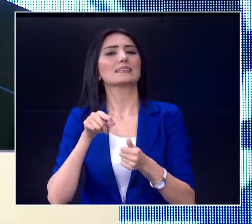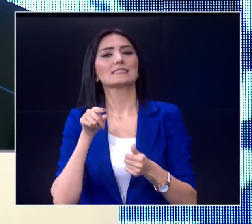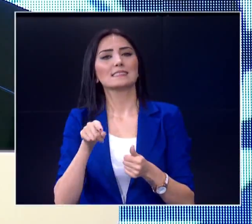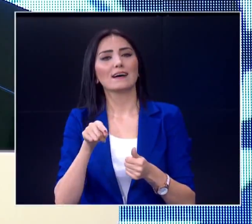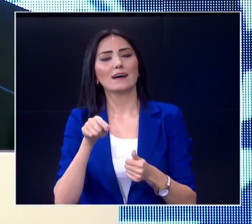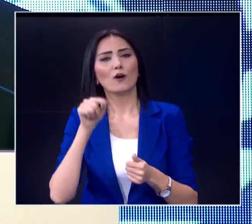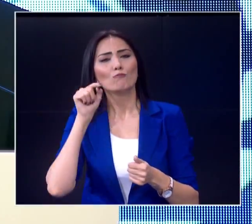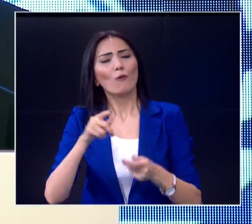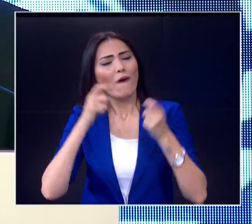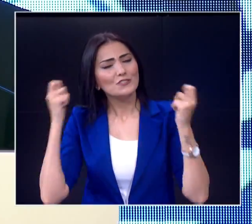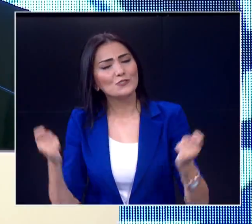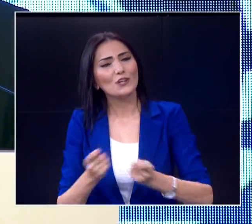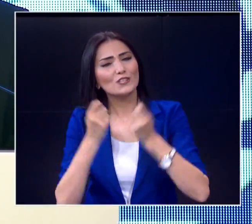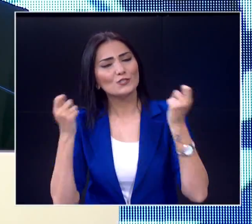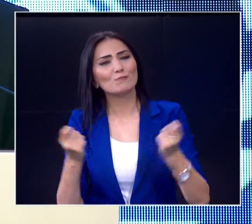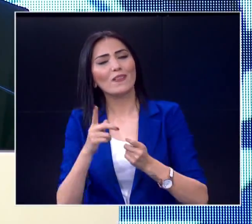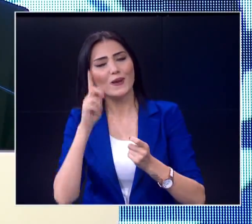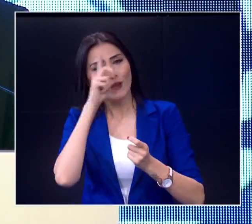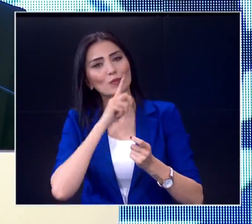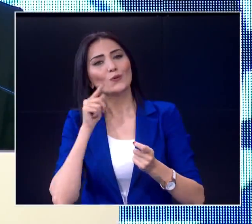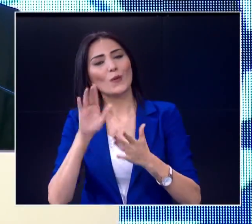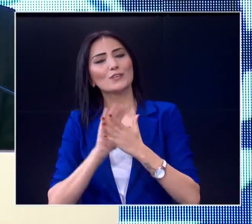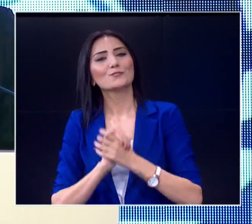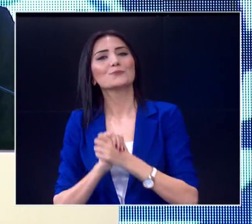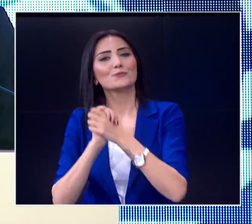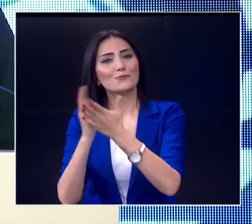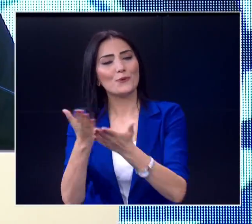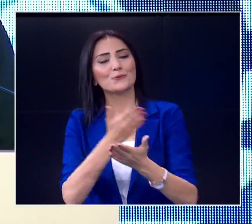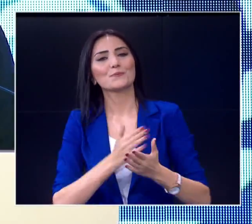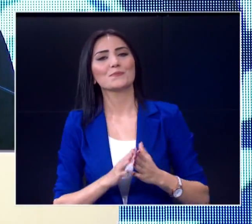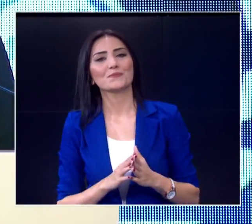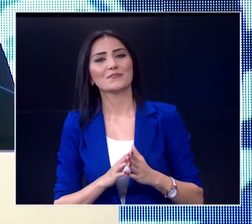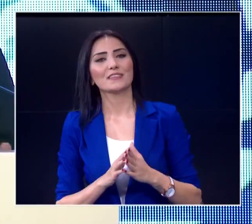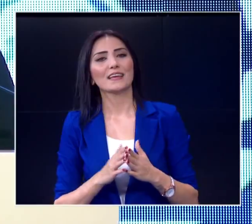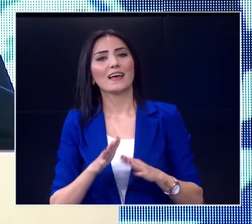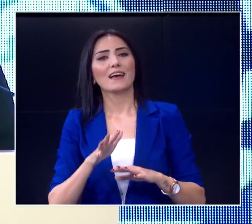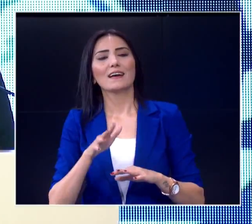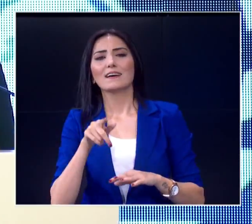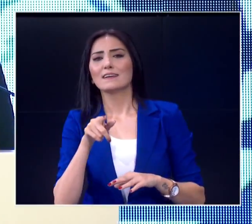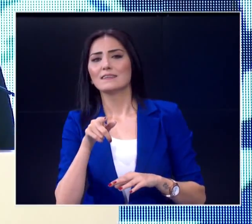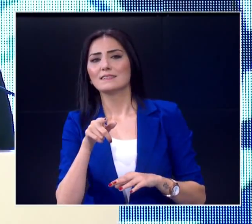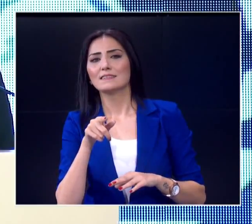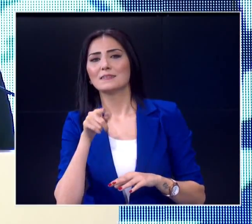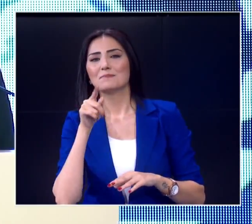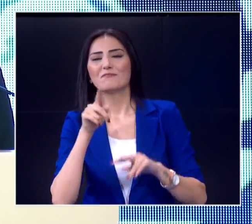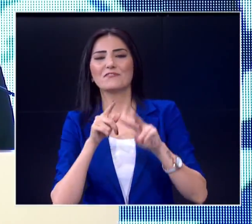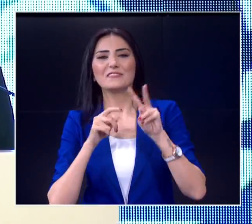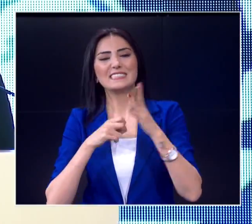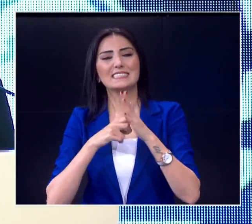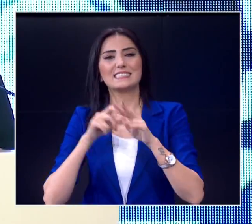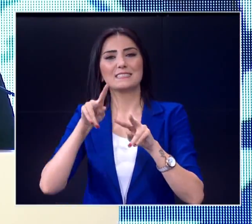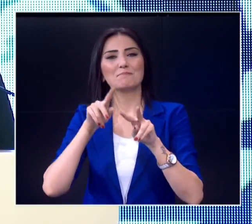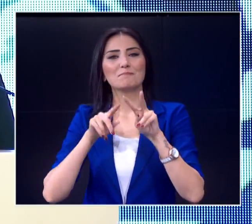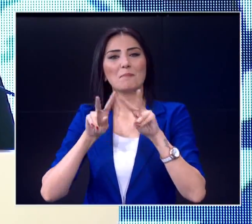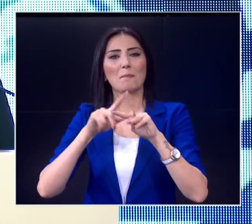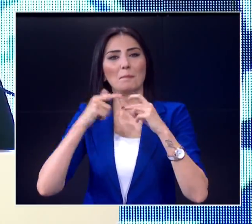bu gayretli çalışmalarından dolayı kutluyorum. Muallim Naci'nin bir sözü var.